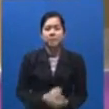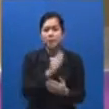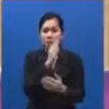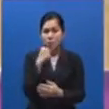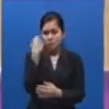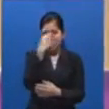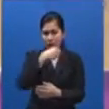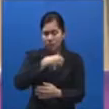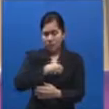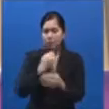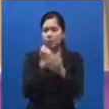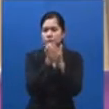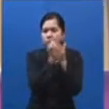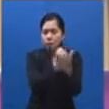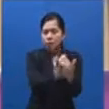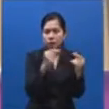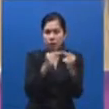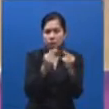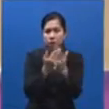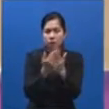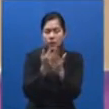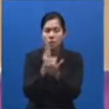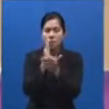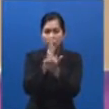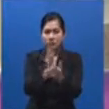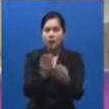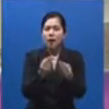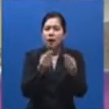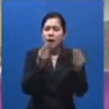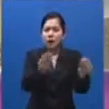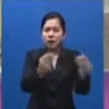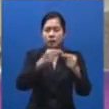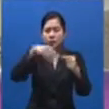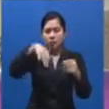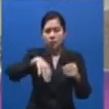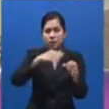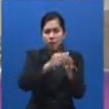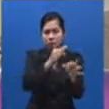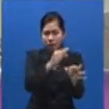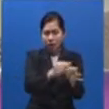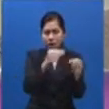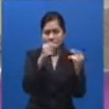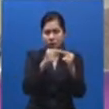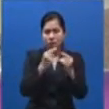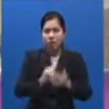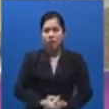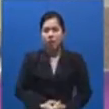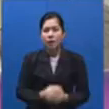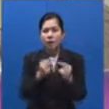รัทธาสามารถบริจาคเงินผ่านธนาคารไทยพาณิชย์สาขา3เสรีเลขที่บัญชี